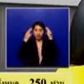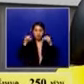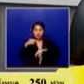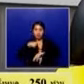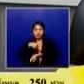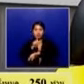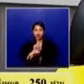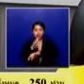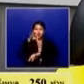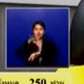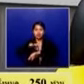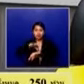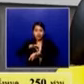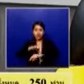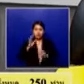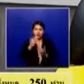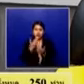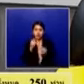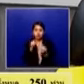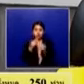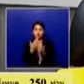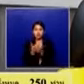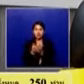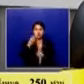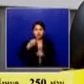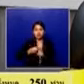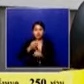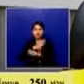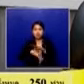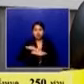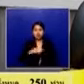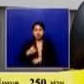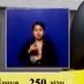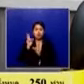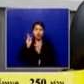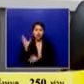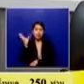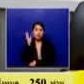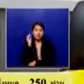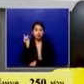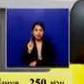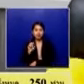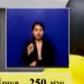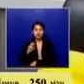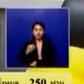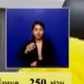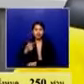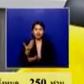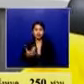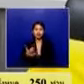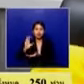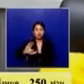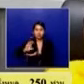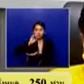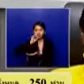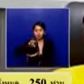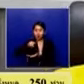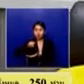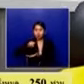ธานโดยตำแหน่งเนี่ยนะฮะเรื่องเบี้ยความพิการและมีข่าวมาว่าสำนักงบประมาณเป็นหน่วยงานที่ค้าน